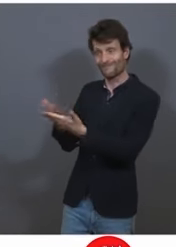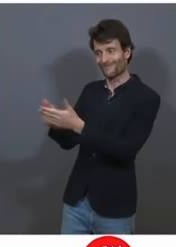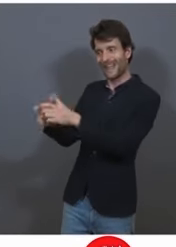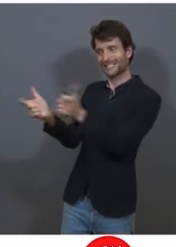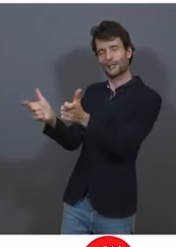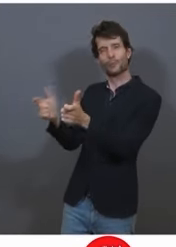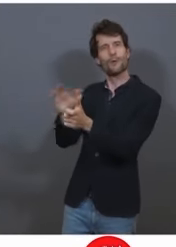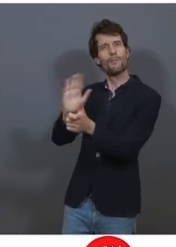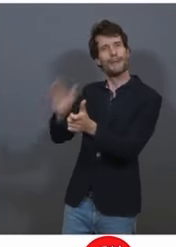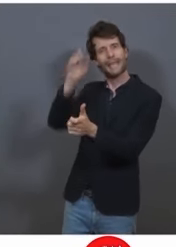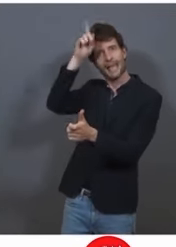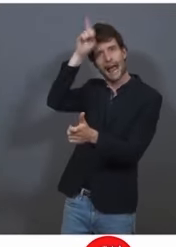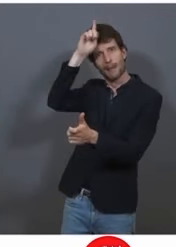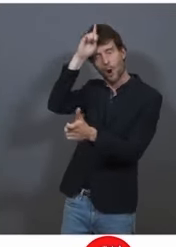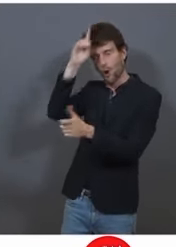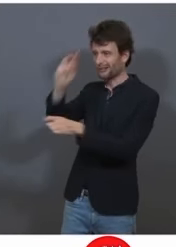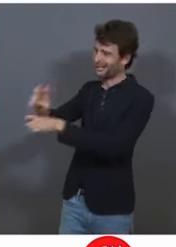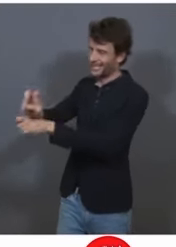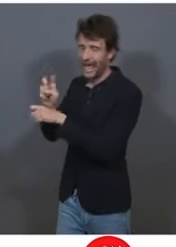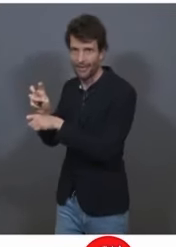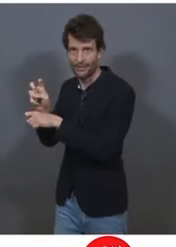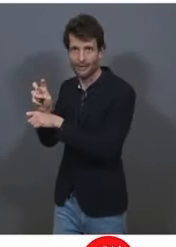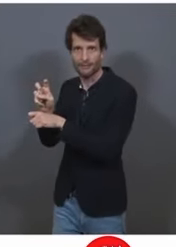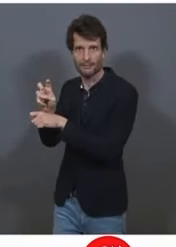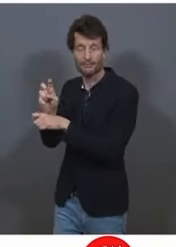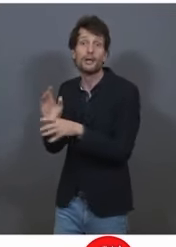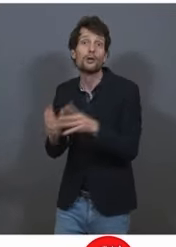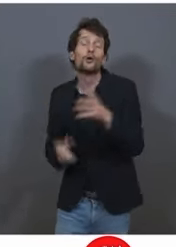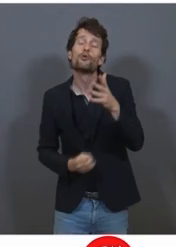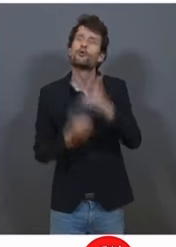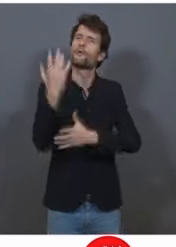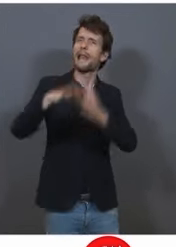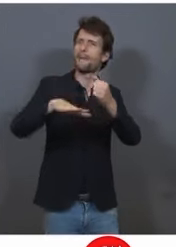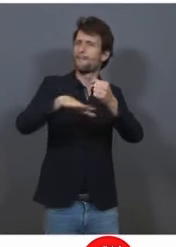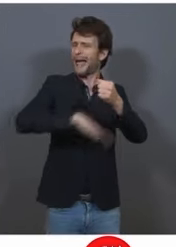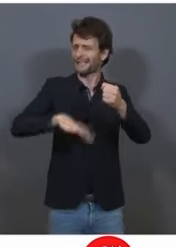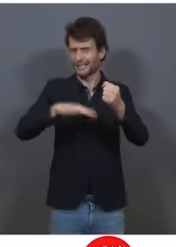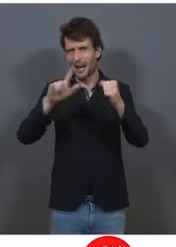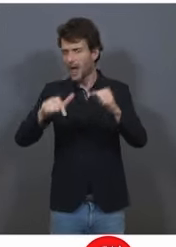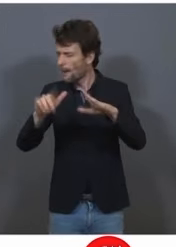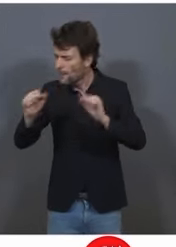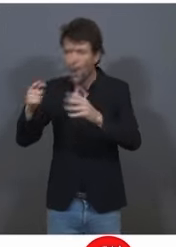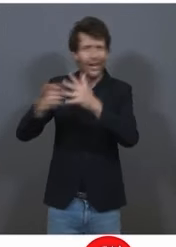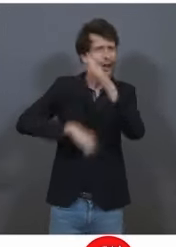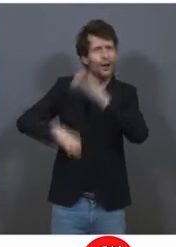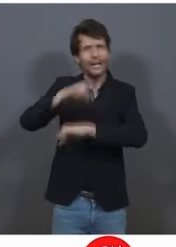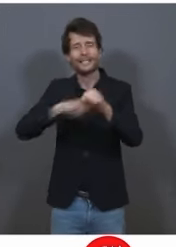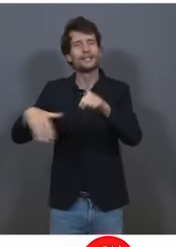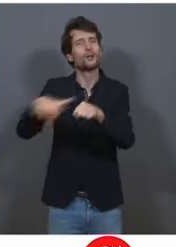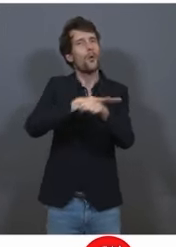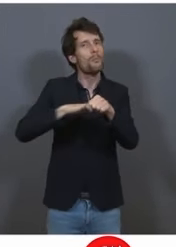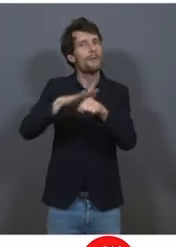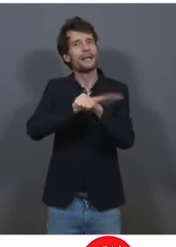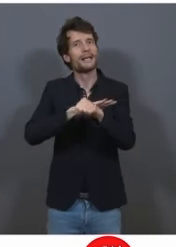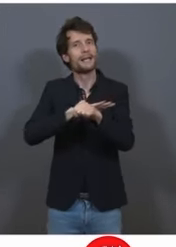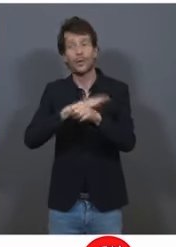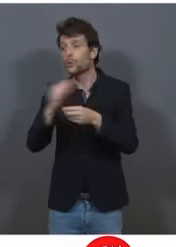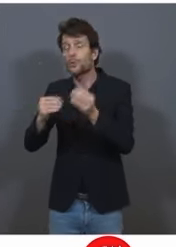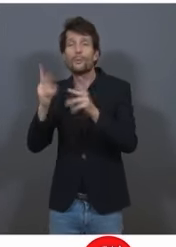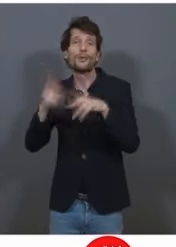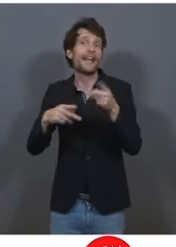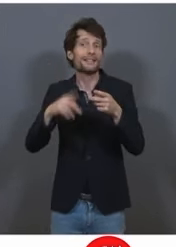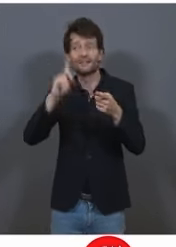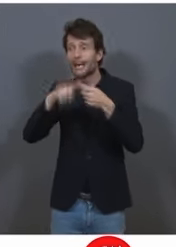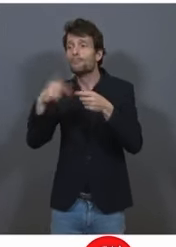de Lille, en l'appuyant sur des bases nouvelles, au prix d'une réorganisation ou de redéploiement vers des domaines élargis en